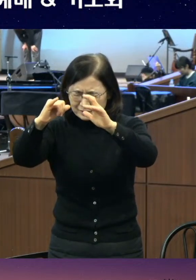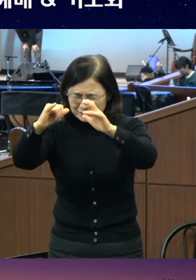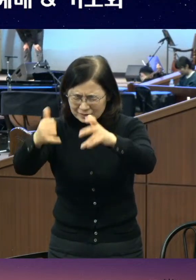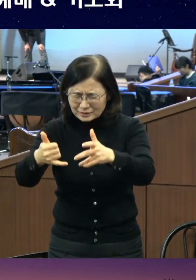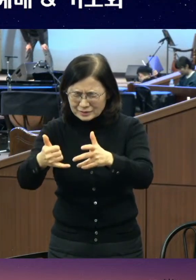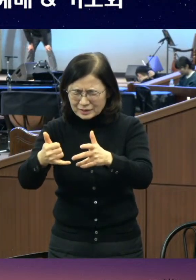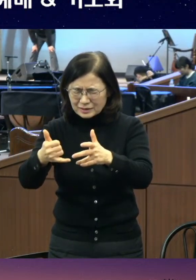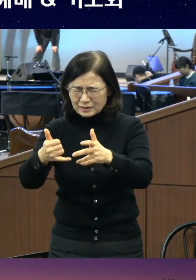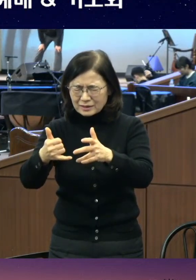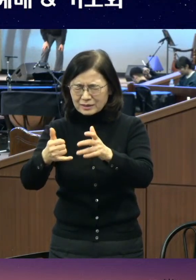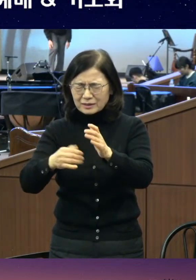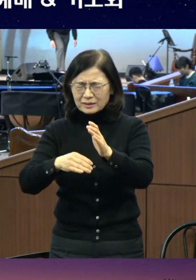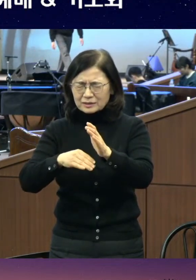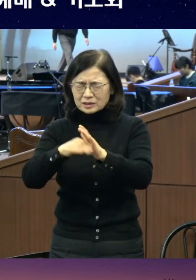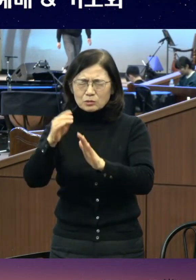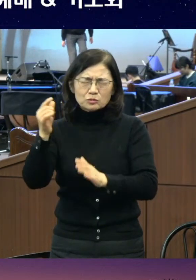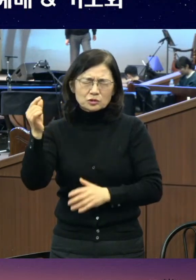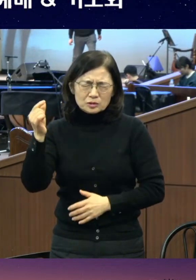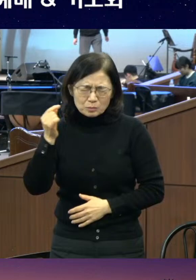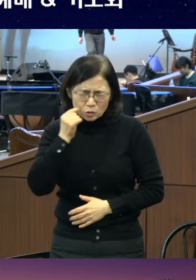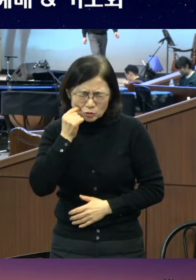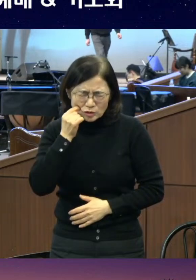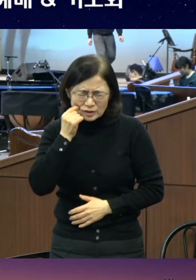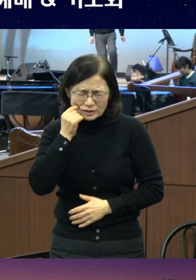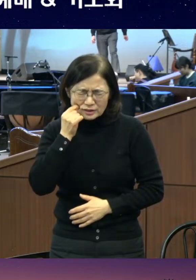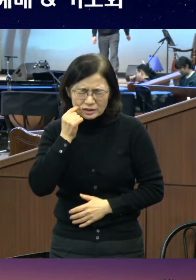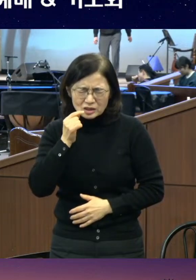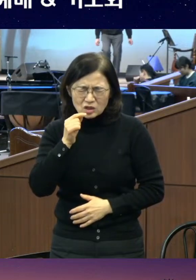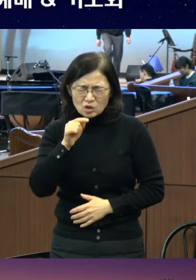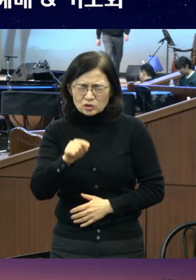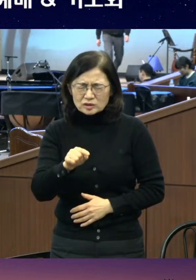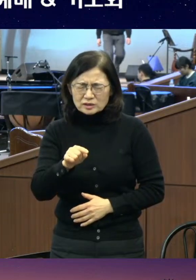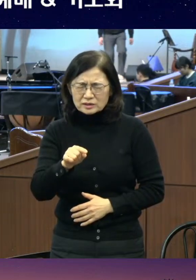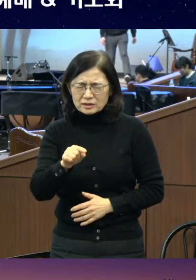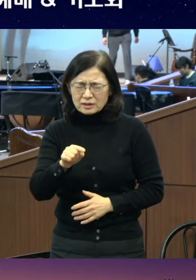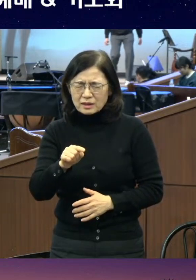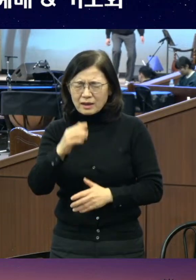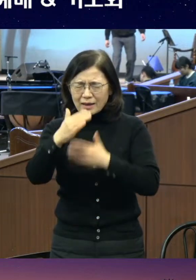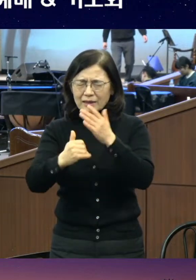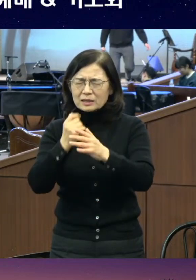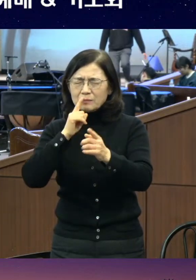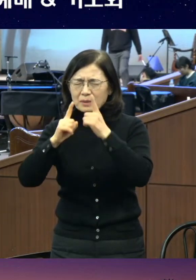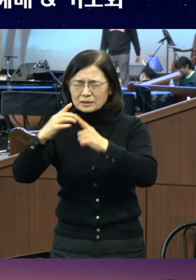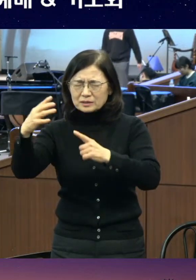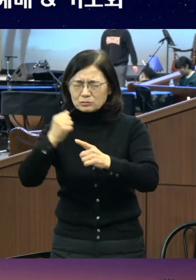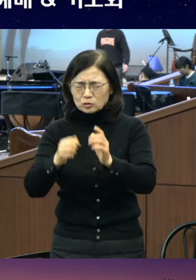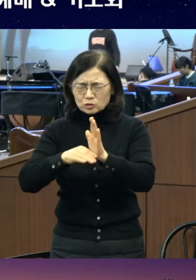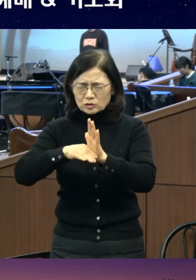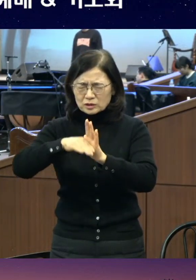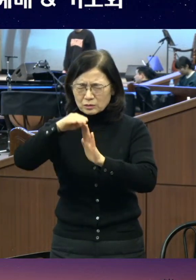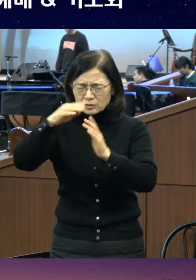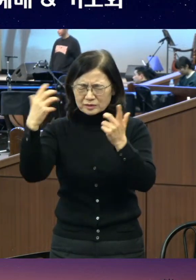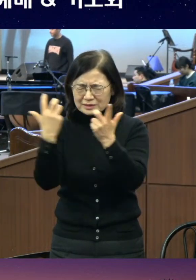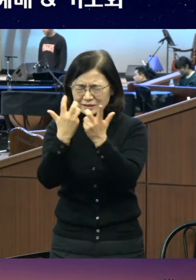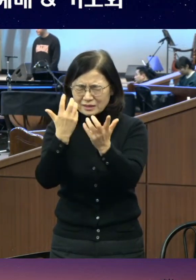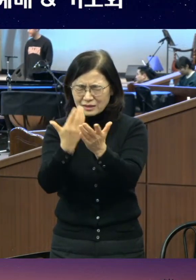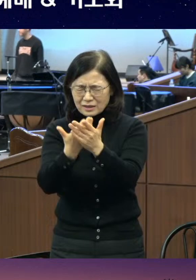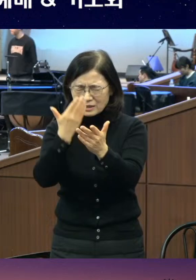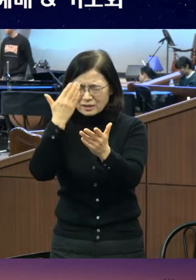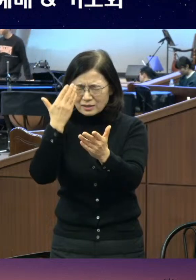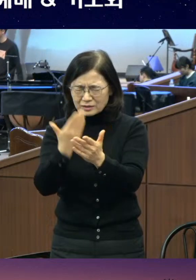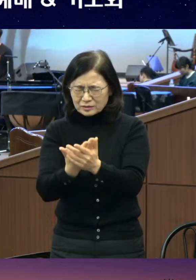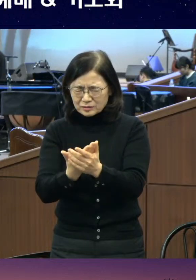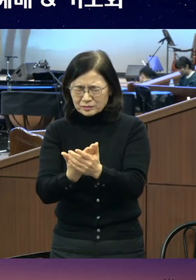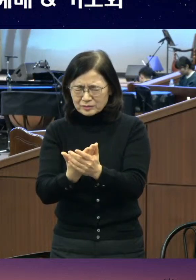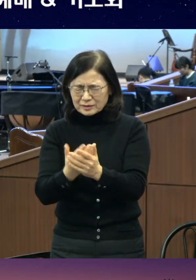것들이 오늘 이 밤에 주의 은혜로 주의 말씀으로 채워지는 밤 되게 하여 주시옵소서. 우리의 세상의